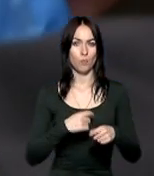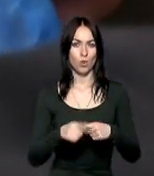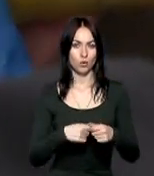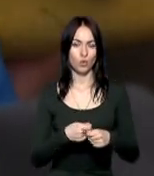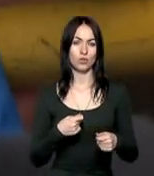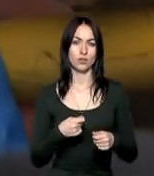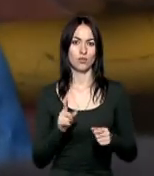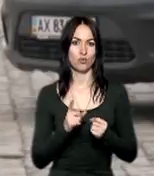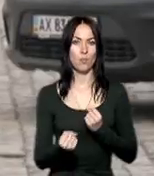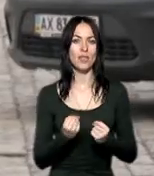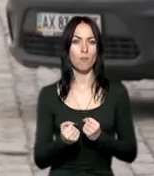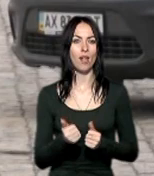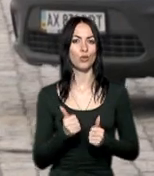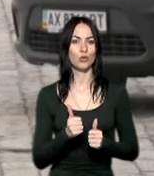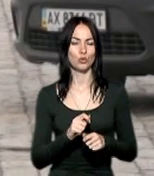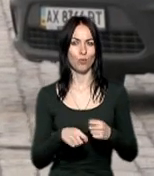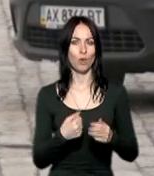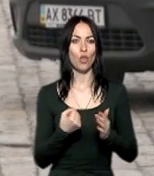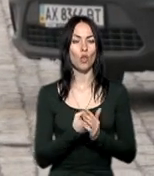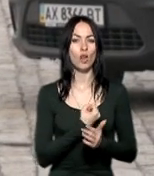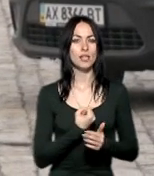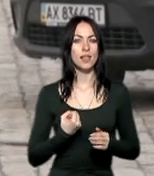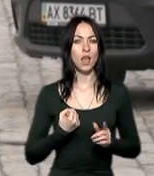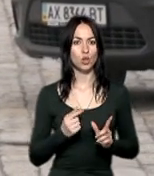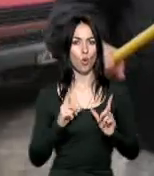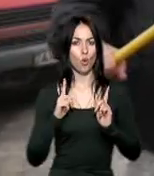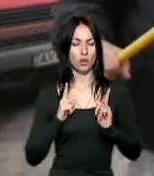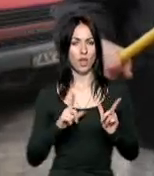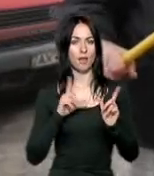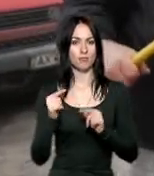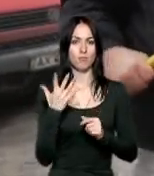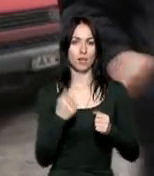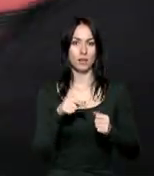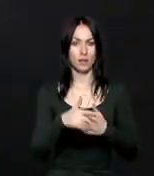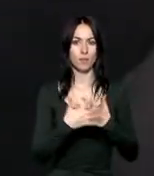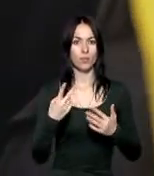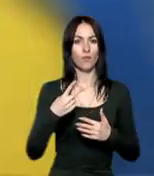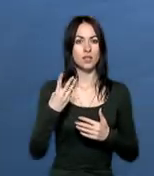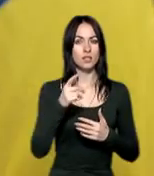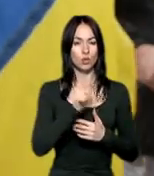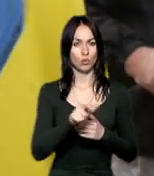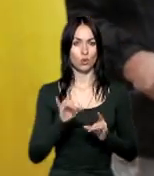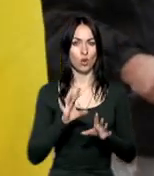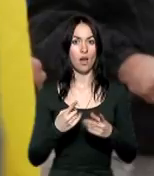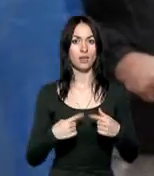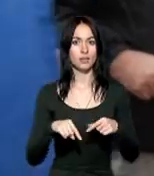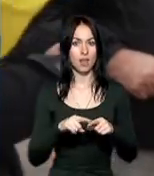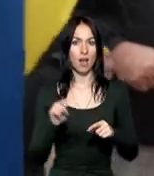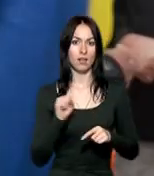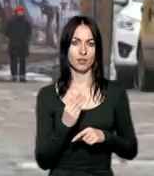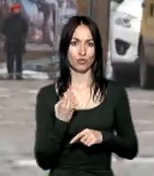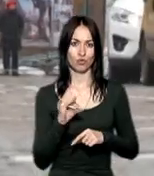як кажуть, тримало вдень. До санаторію їдуть 5 автівок. В них понад 20 людей, каже організатор Андрій